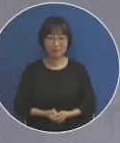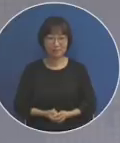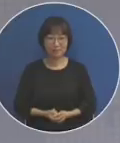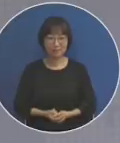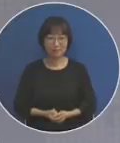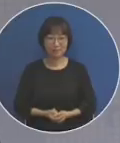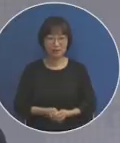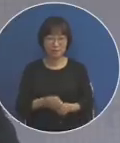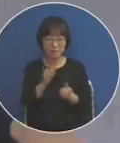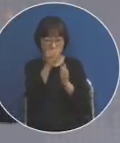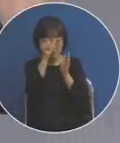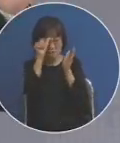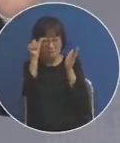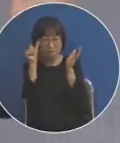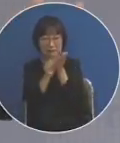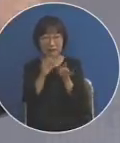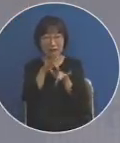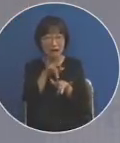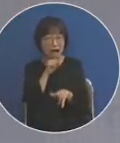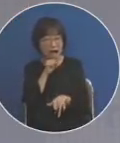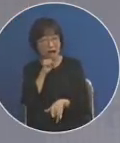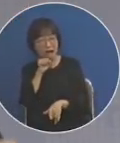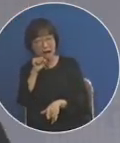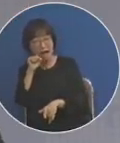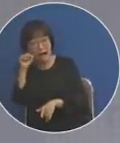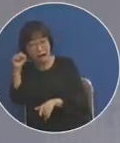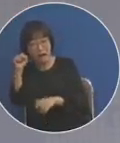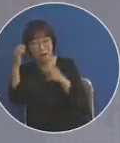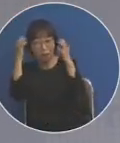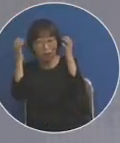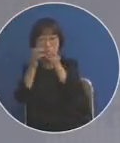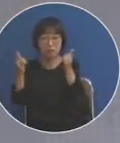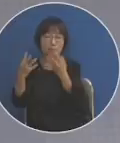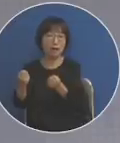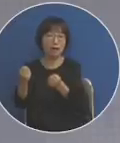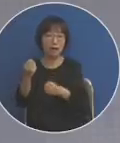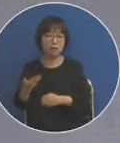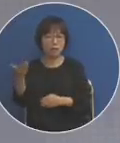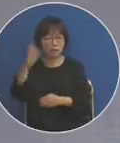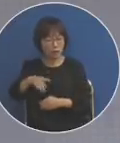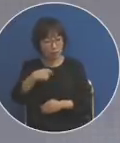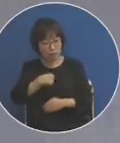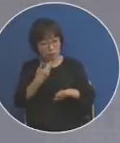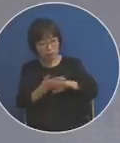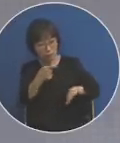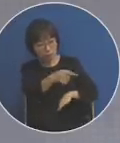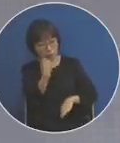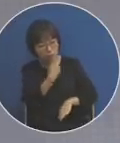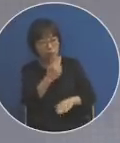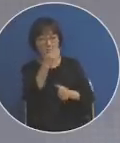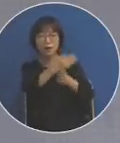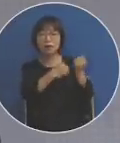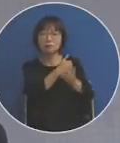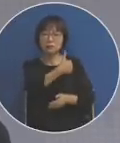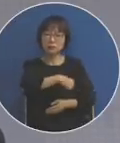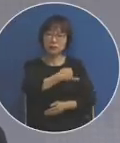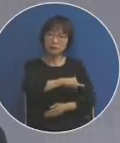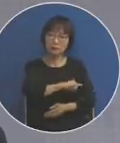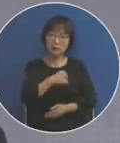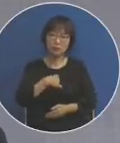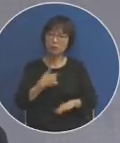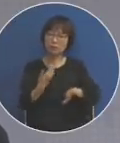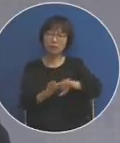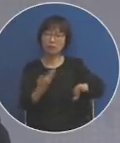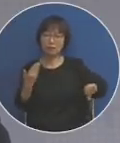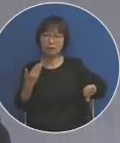죽는 사람들이 많은데 하나님의 자녀는 다르구나 하는 것을 알겠다는 겁니다. There are so many people who run the errands of Satan and then ends their life,